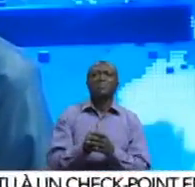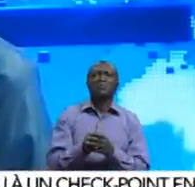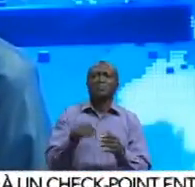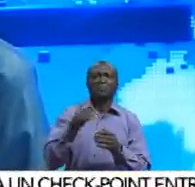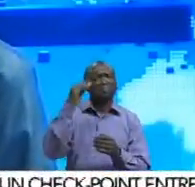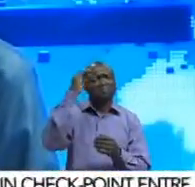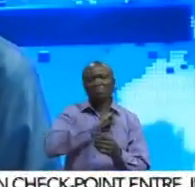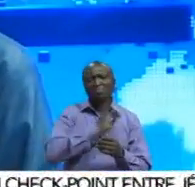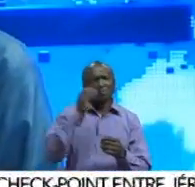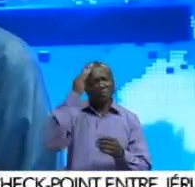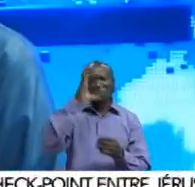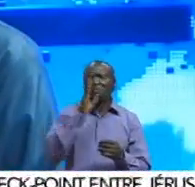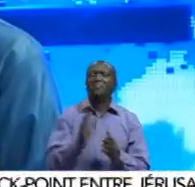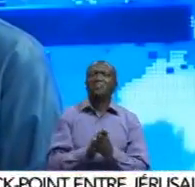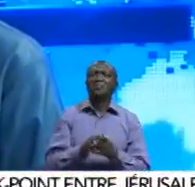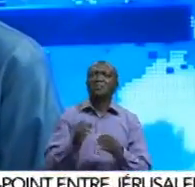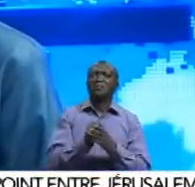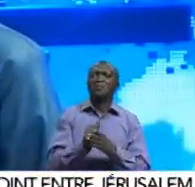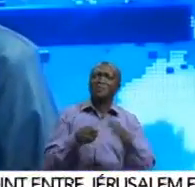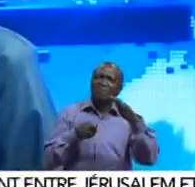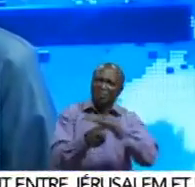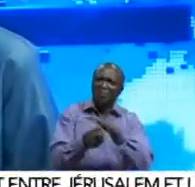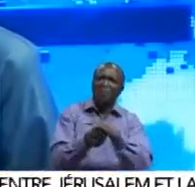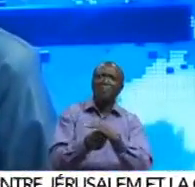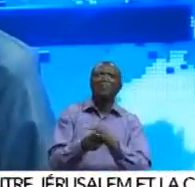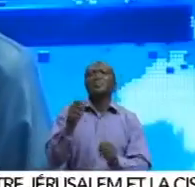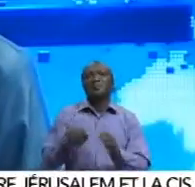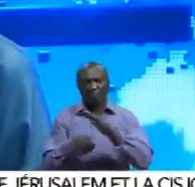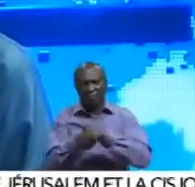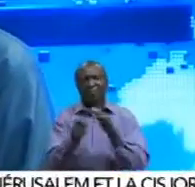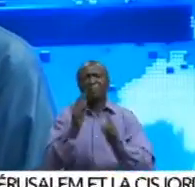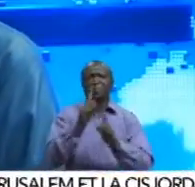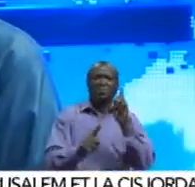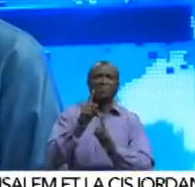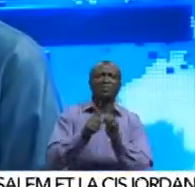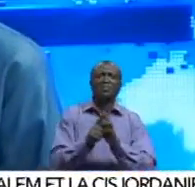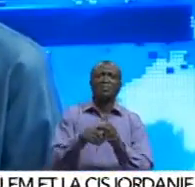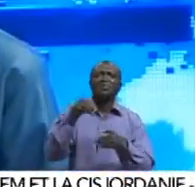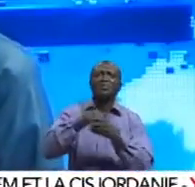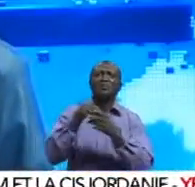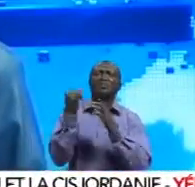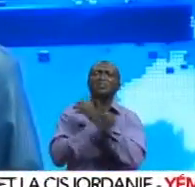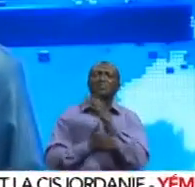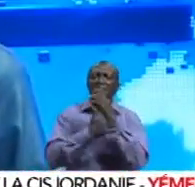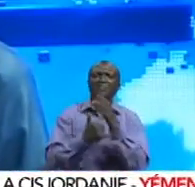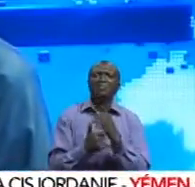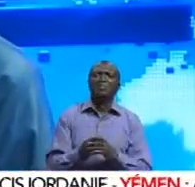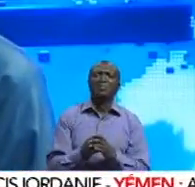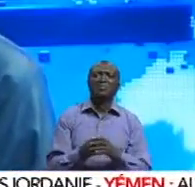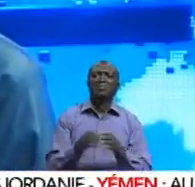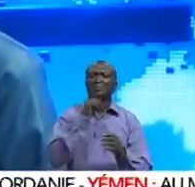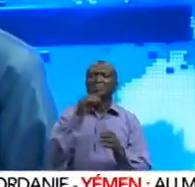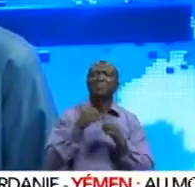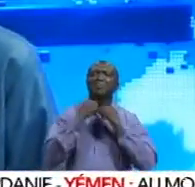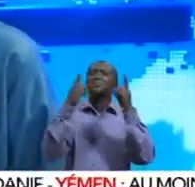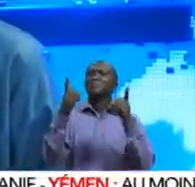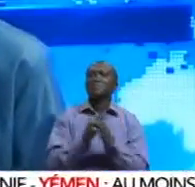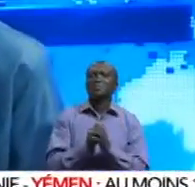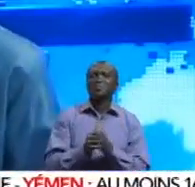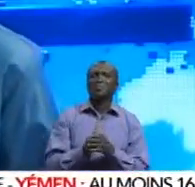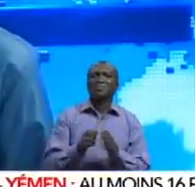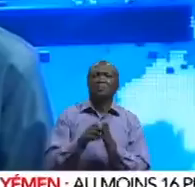soit la meilleure solution euh parce que déjà dans les pays où elle est expqu ça n'a aucun impact sur la criminalité il y a des